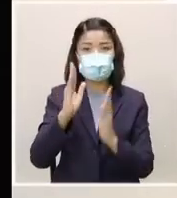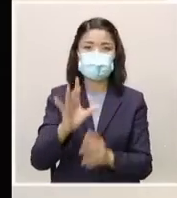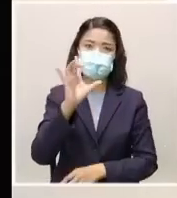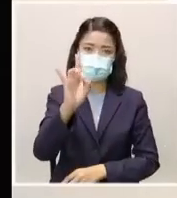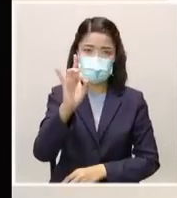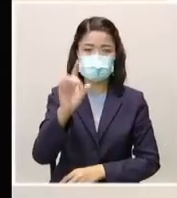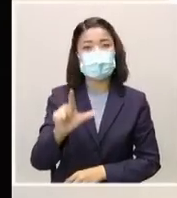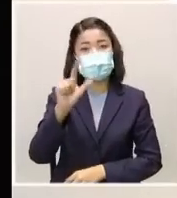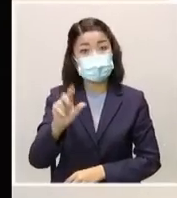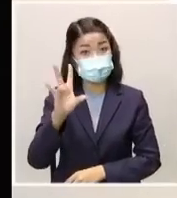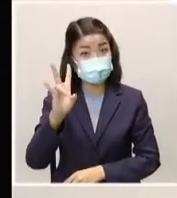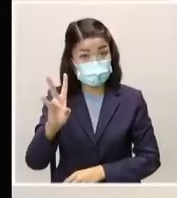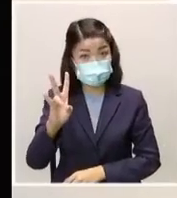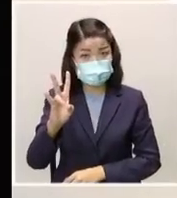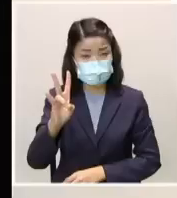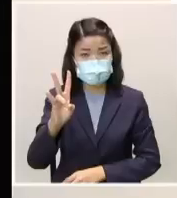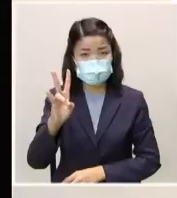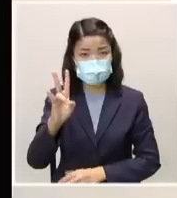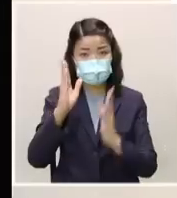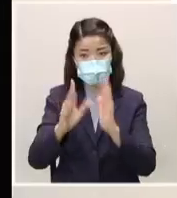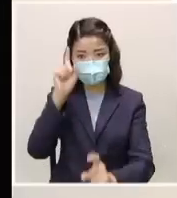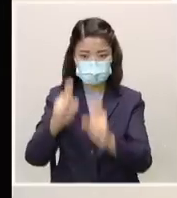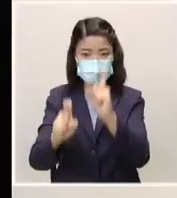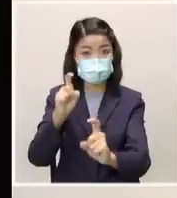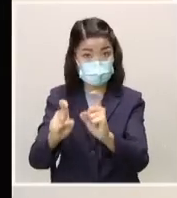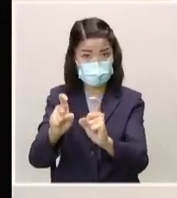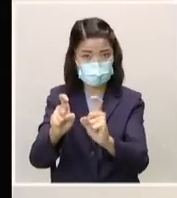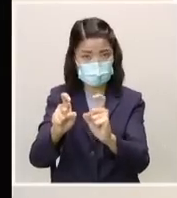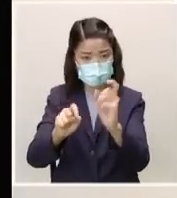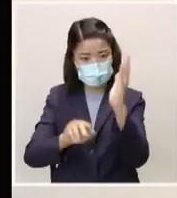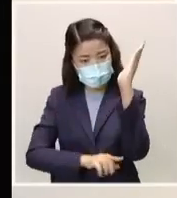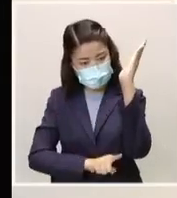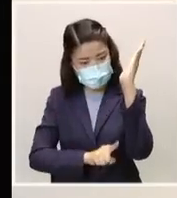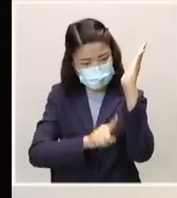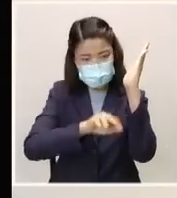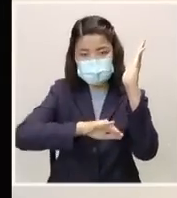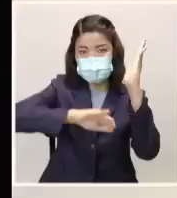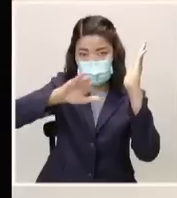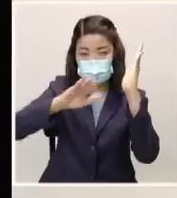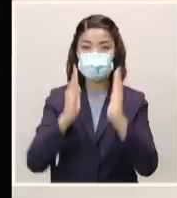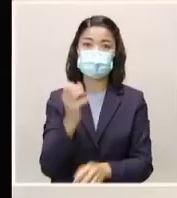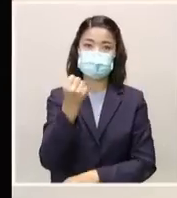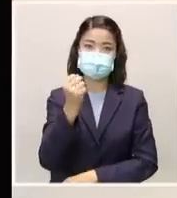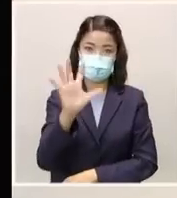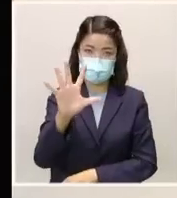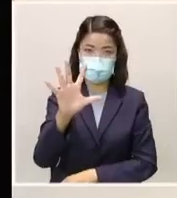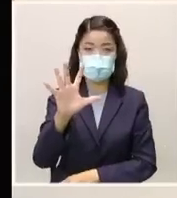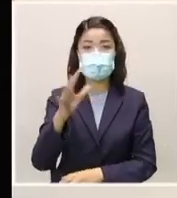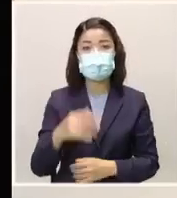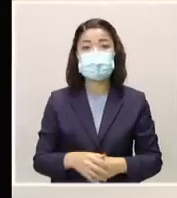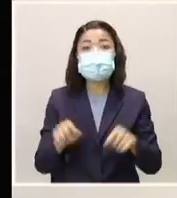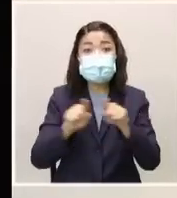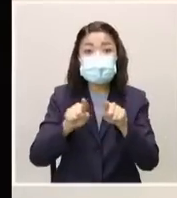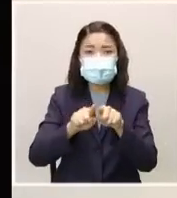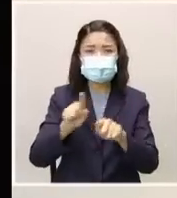ย27เมษายนเป็นวันที่จำนวนผู้เสียชีวิตทำสถิติสูงสุดอีกครั้งหนึ่งคือ15รายนะคะเช่นเดียวกัน